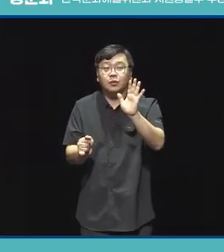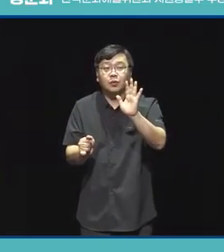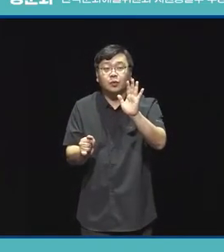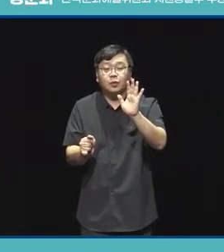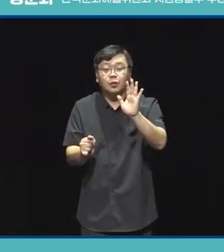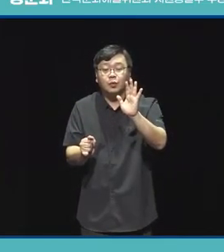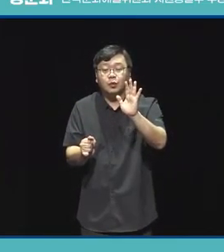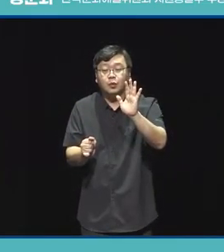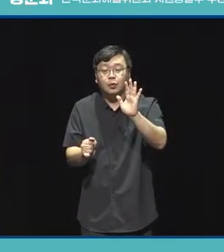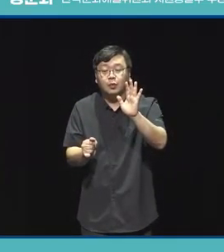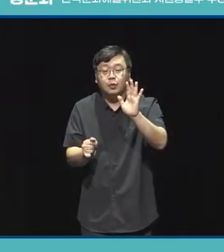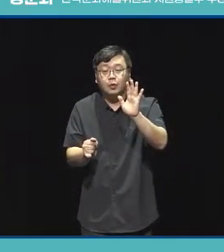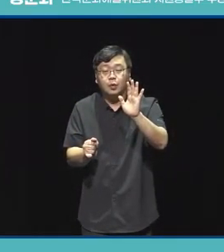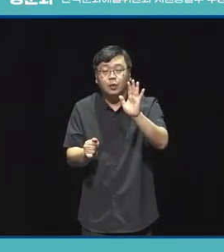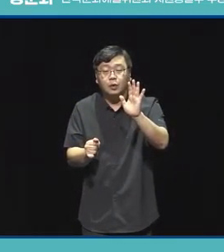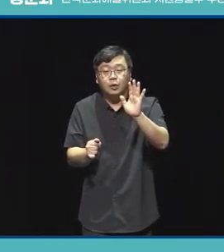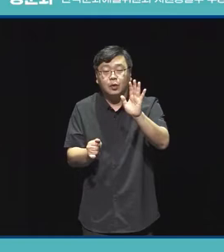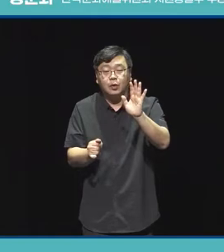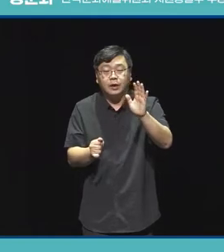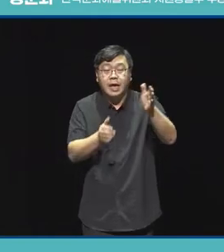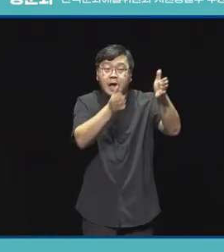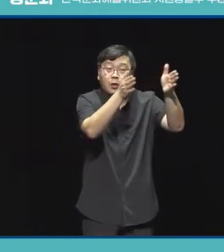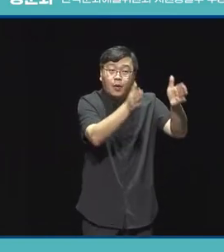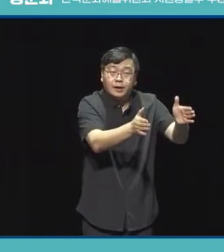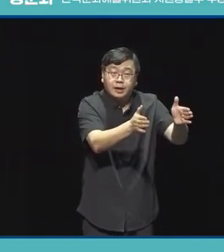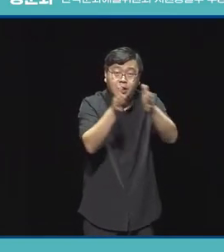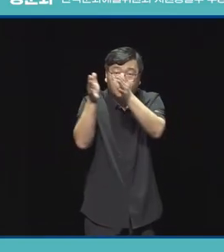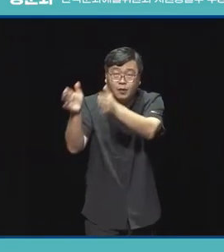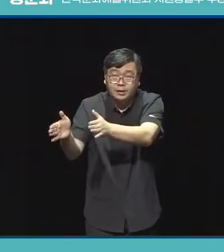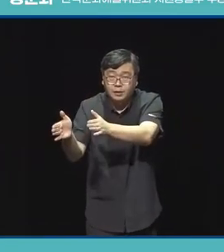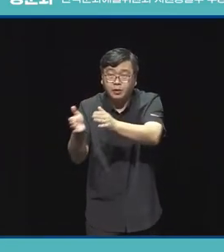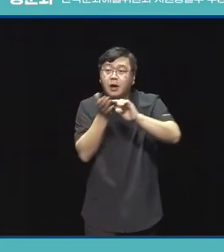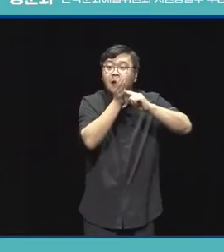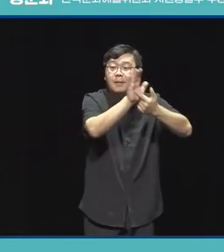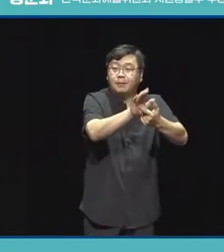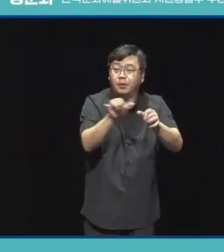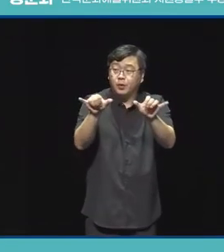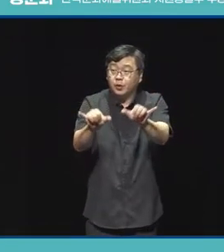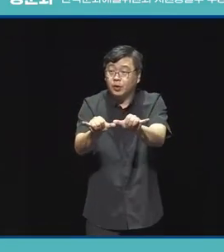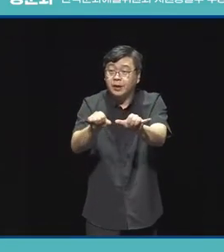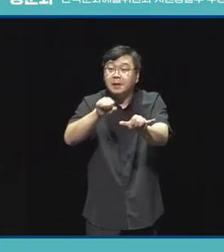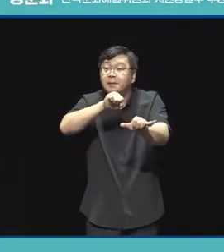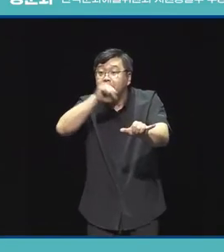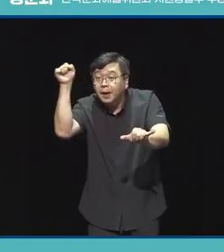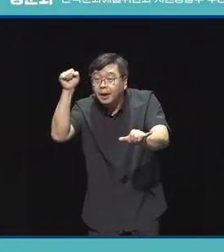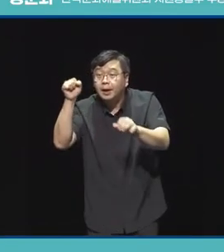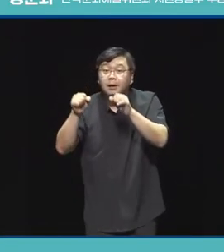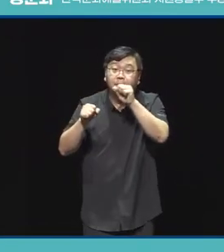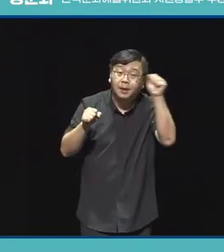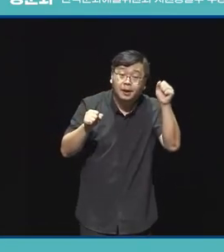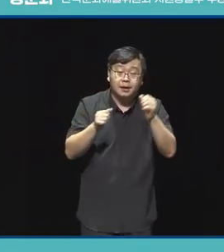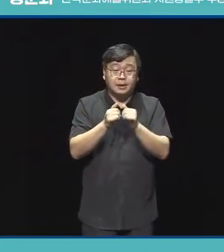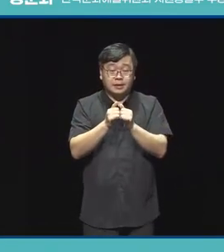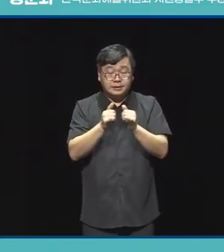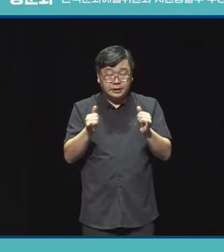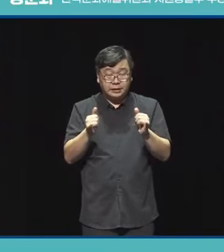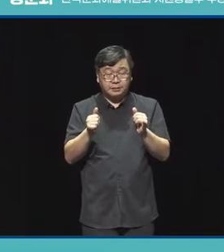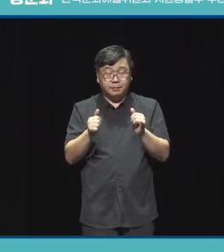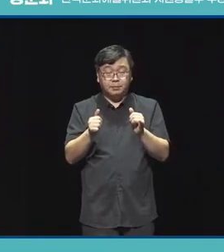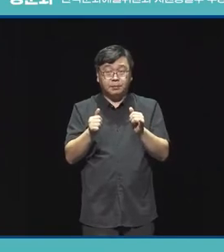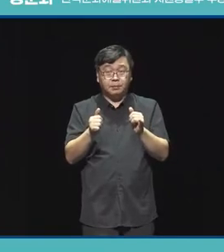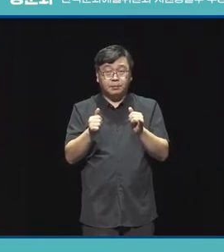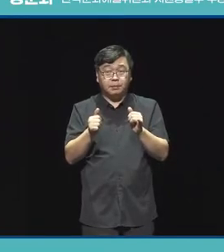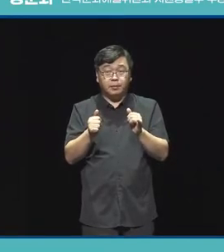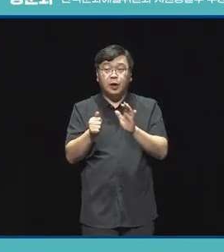이 두 가지 사업, 그러니까 과정과 발표, 여기에 선정되신 분들을 대상으로 저희가 역량 강화, 네트워킹, 성과 공유와 같은